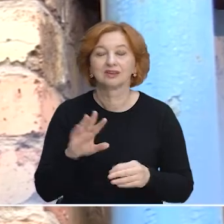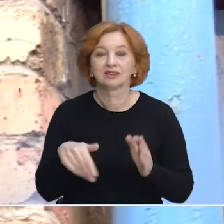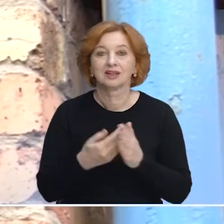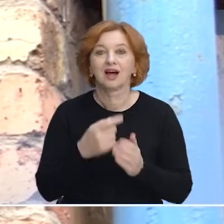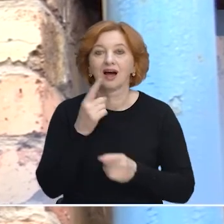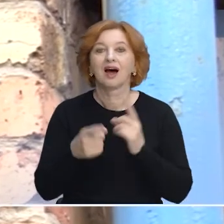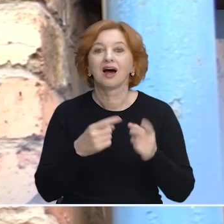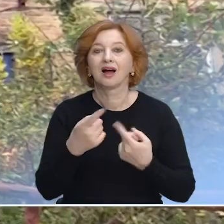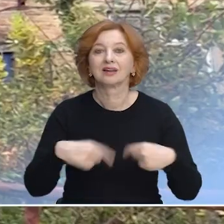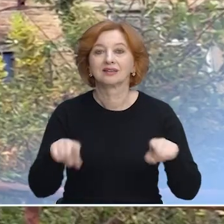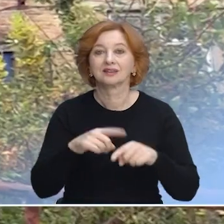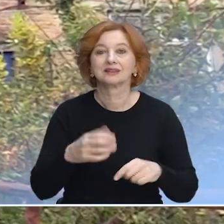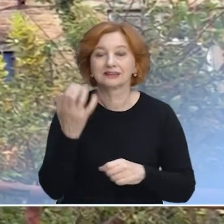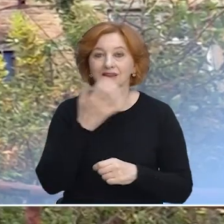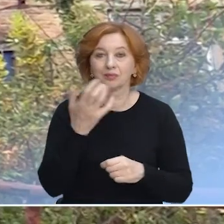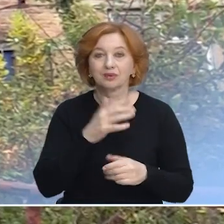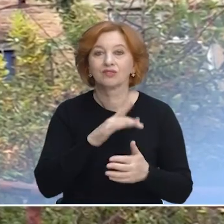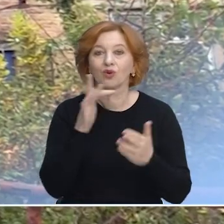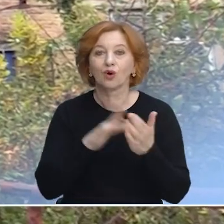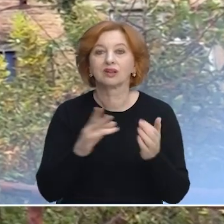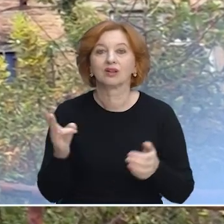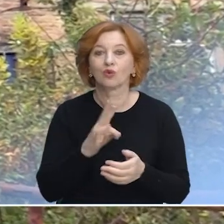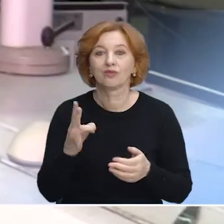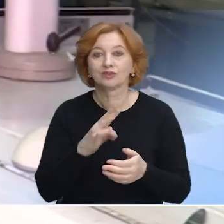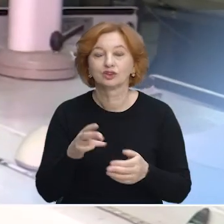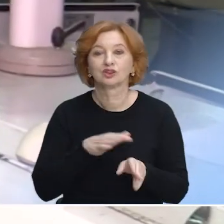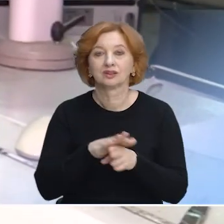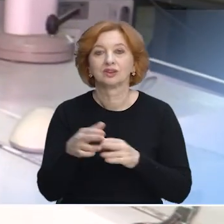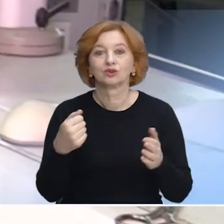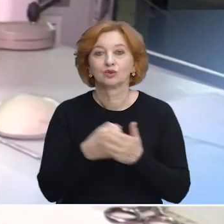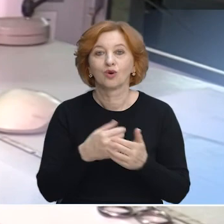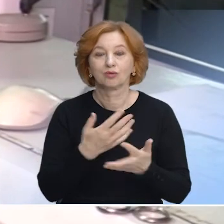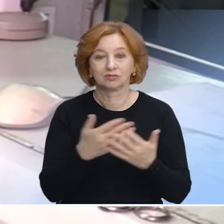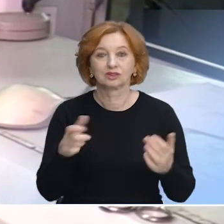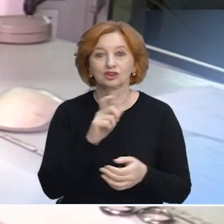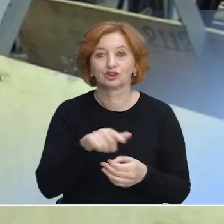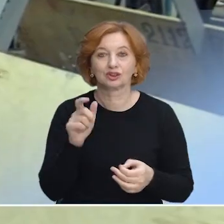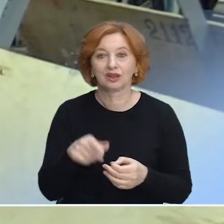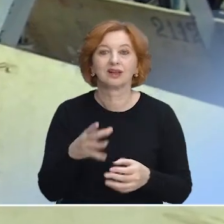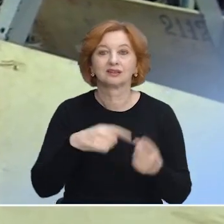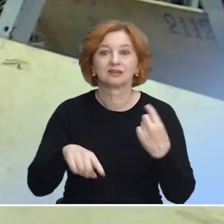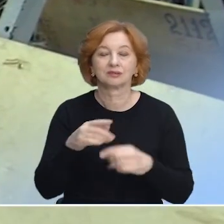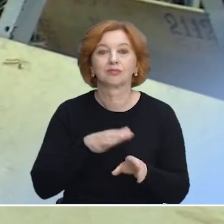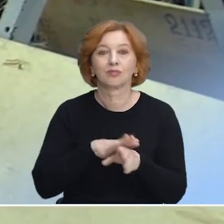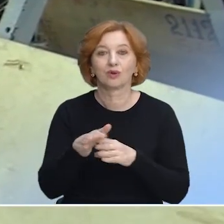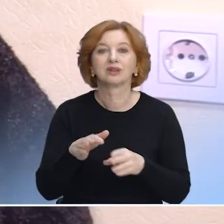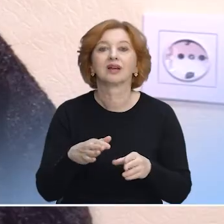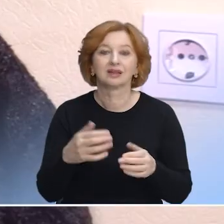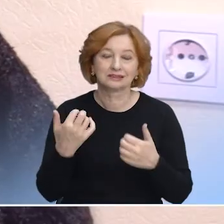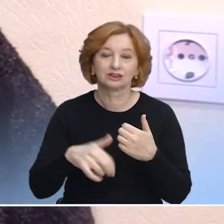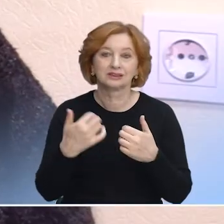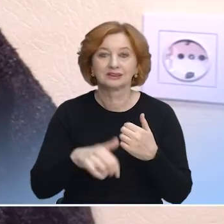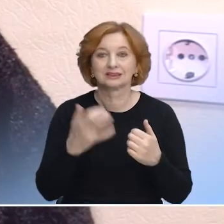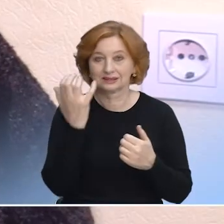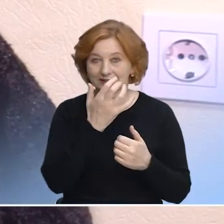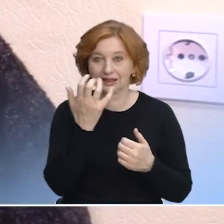Организация Всероссийского общества слепых в городе Новошахтинске насчитывает 390 человек с частичной или полной потерей зрения. Наши